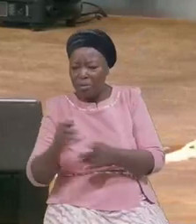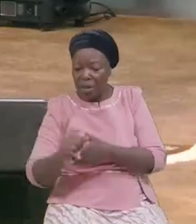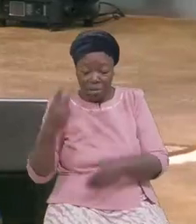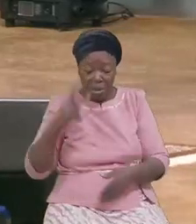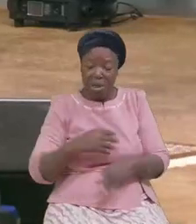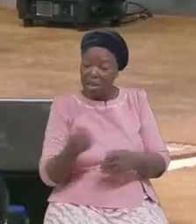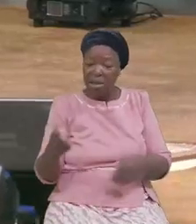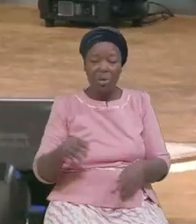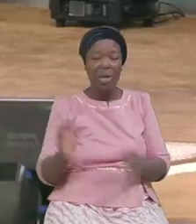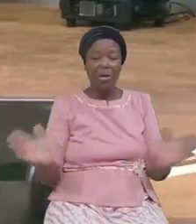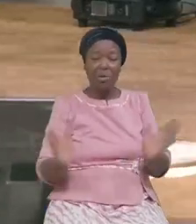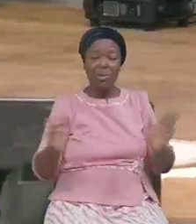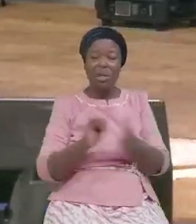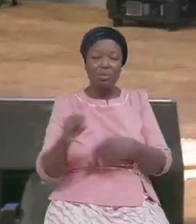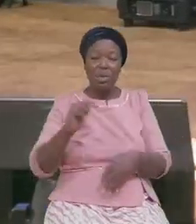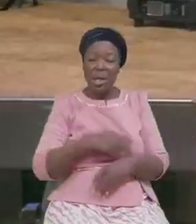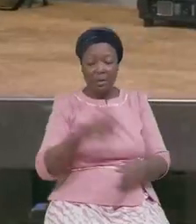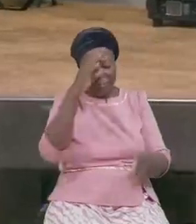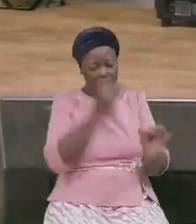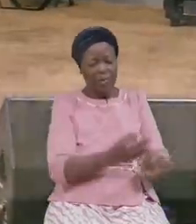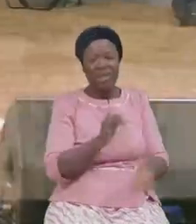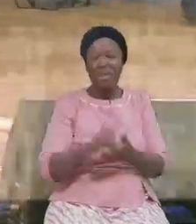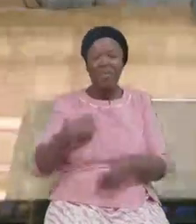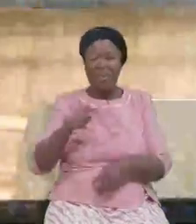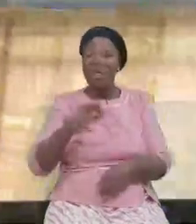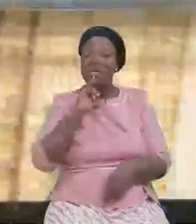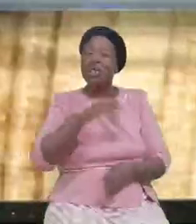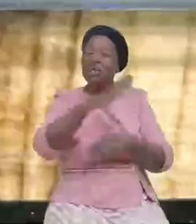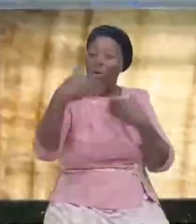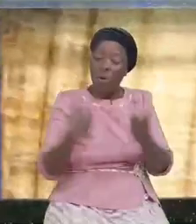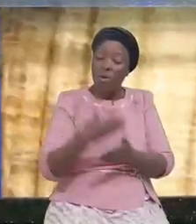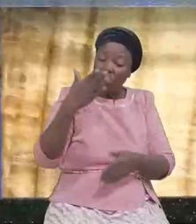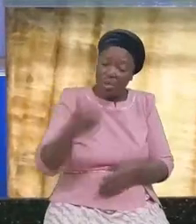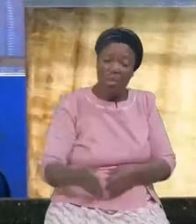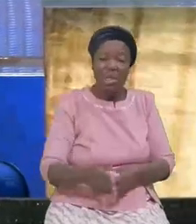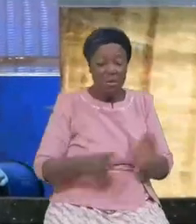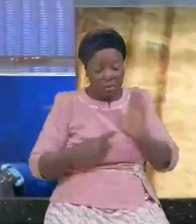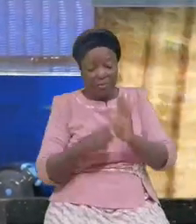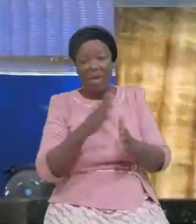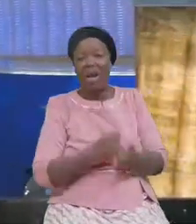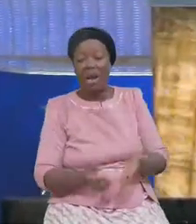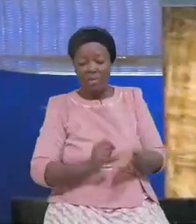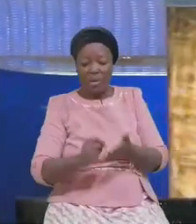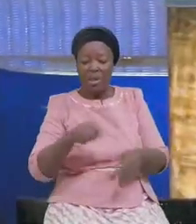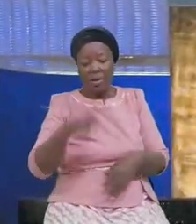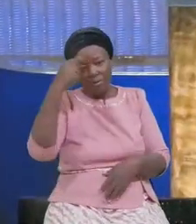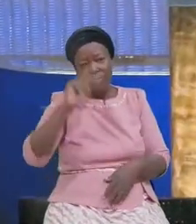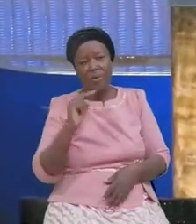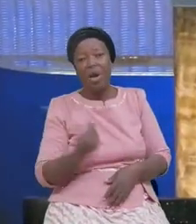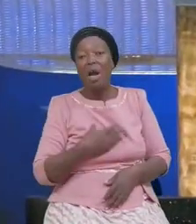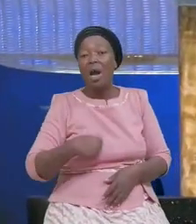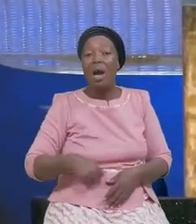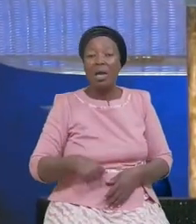l'encouragement dont nous avons besoin, la foi dont nous avons besoin, tout est là, tout est déjà révélé, tout est déjà enregistré sur des